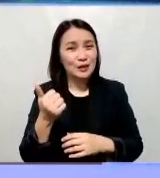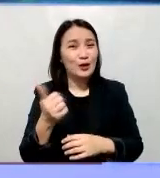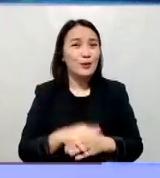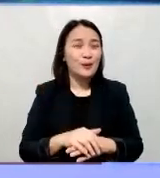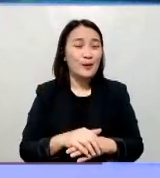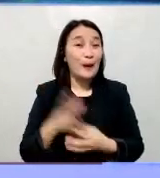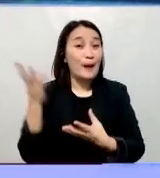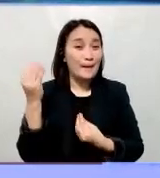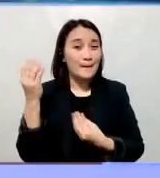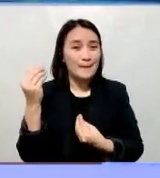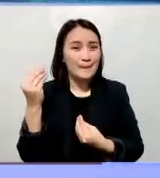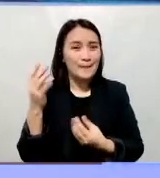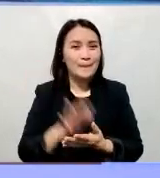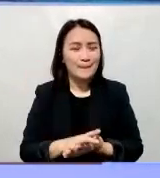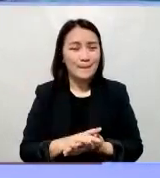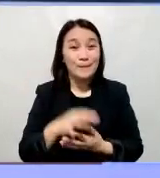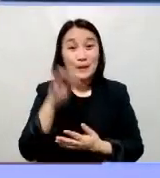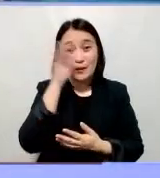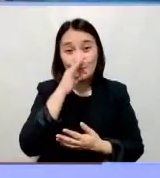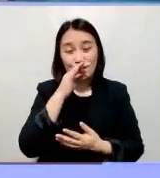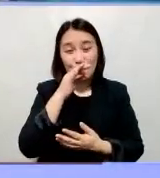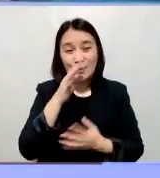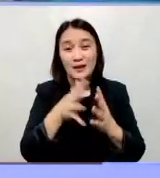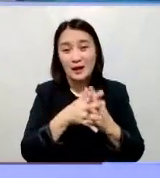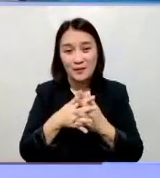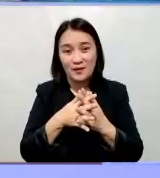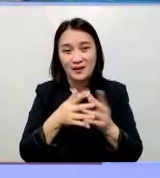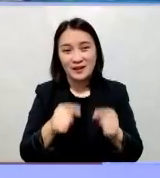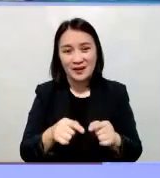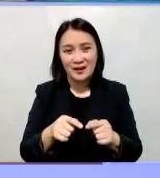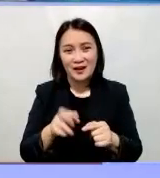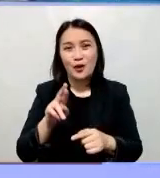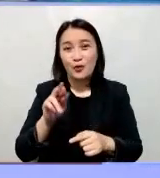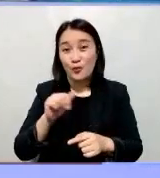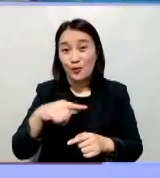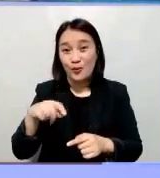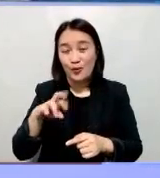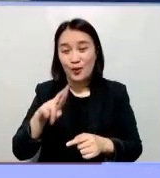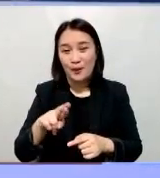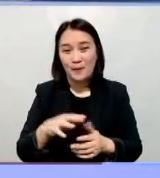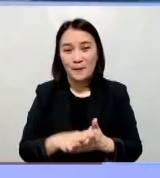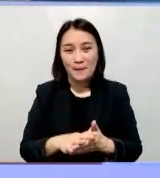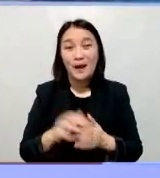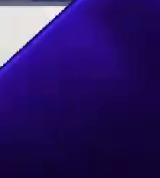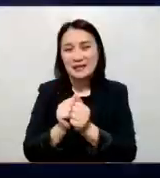nilabas na ng Phil-Am rapper na si Easy Mill ang kanyang first ever collab song kasama si Eminem.